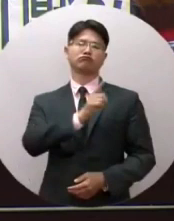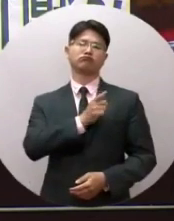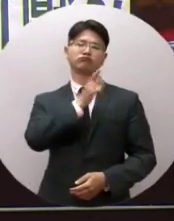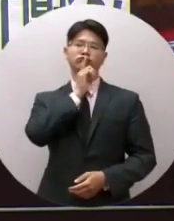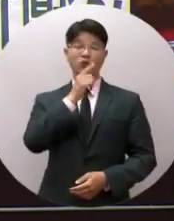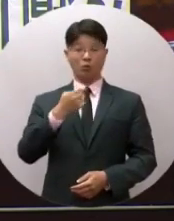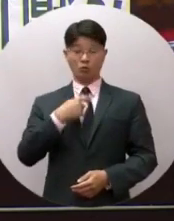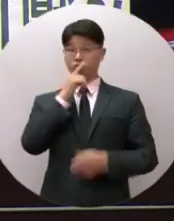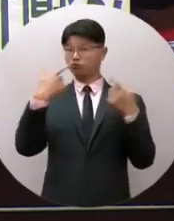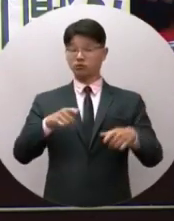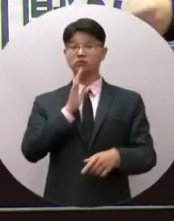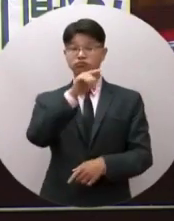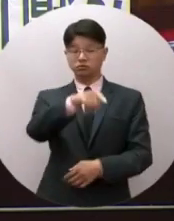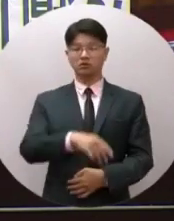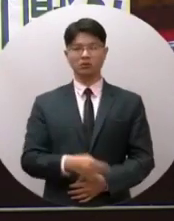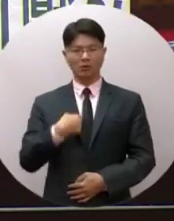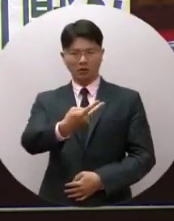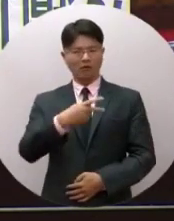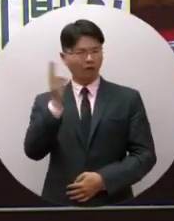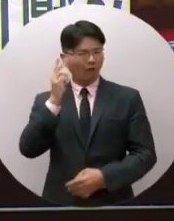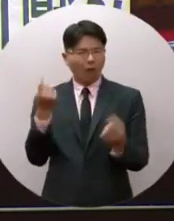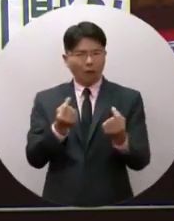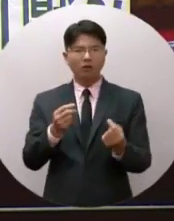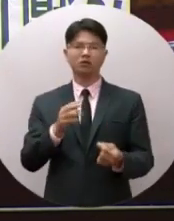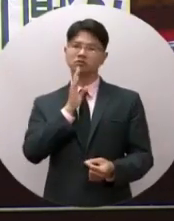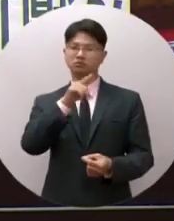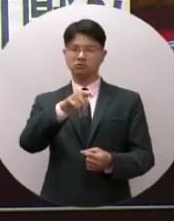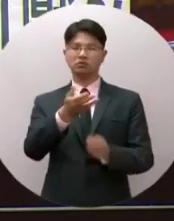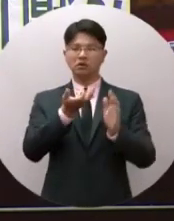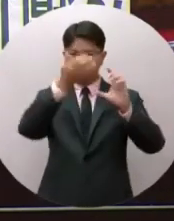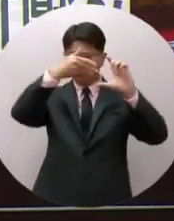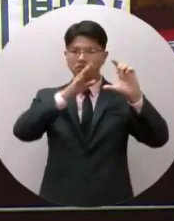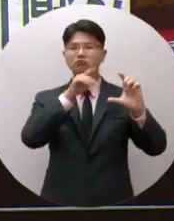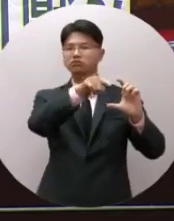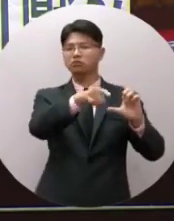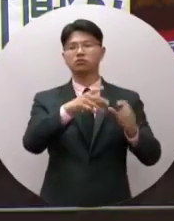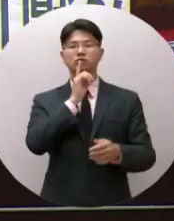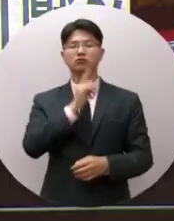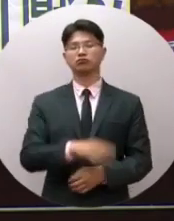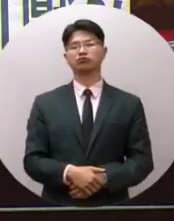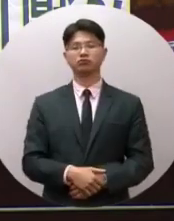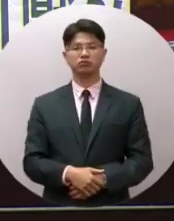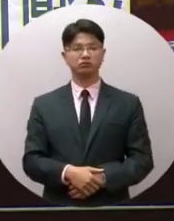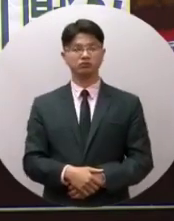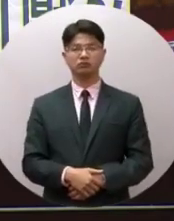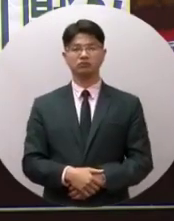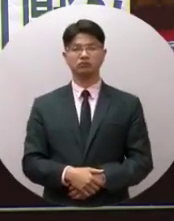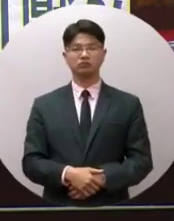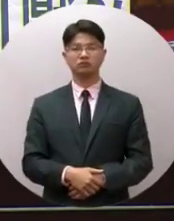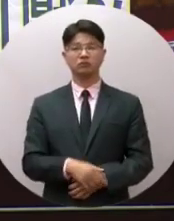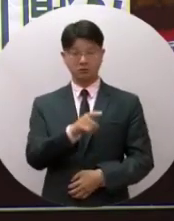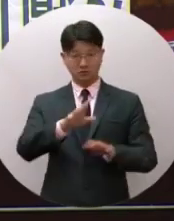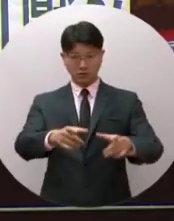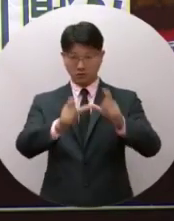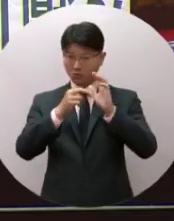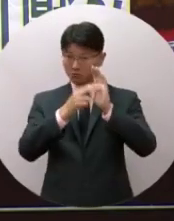嘞，唔是我讲的嘞。虽然恁两个写信写我，是你讲的嘞，不是恁什么讲的嘞。 好啦， 你要讲是回应一